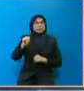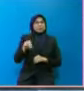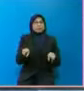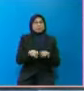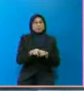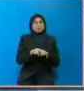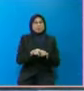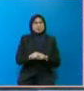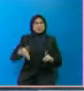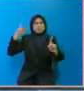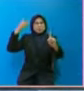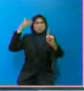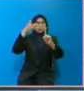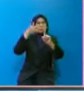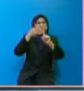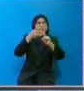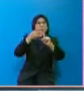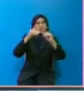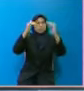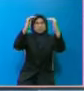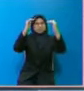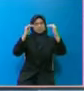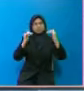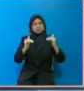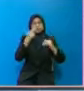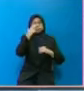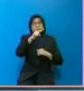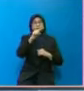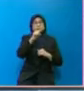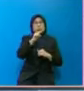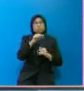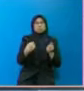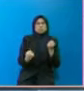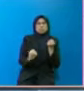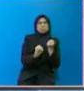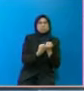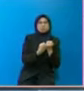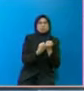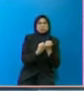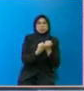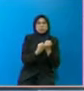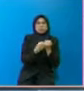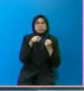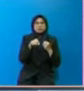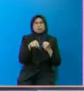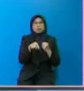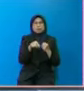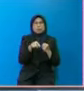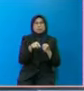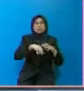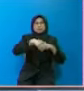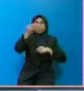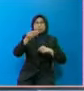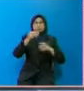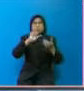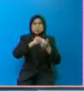merupakan pelan hala tuju berfasa untuk menyokong peralihan keluar daripada krisis kesihatan dan ekonomi yang